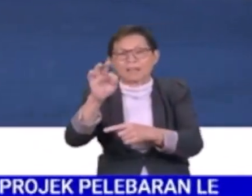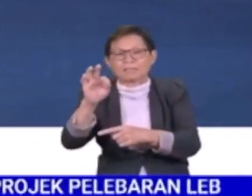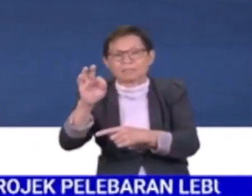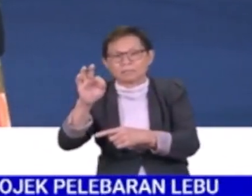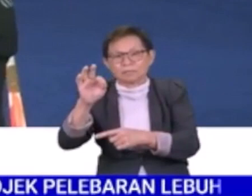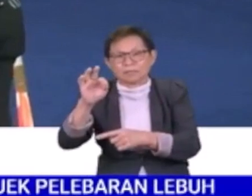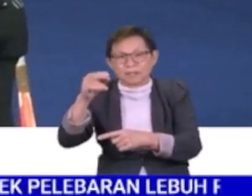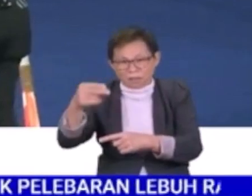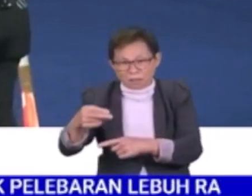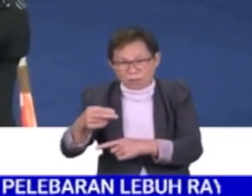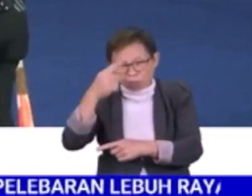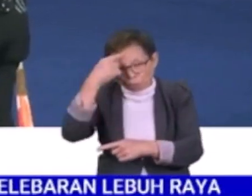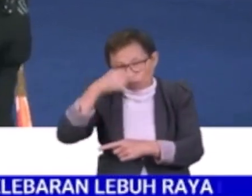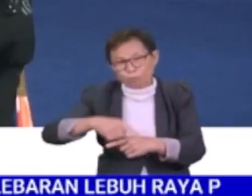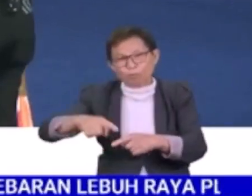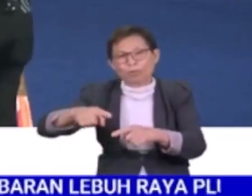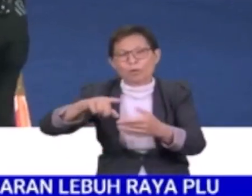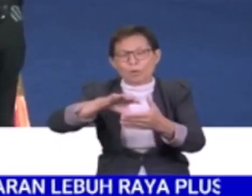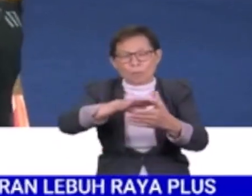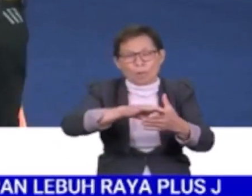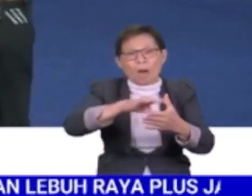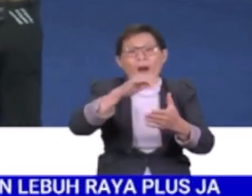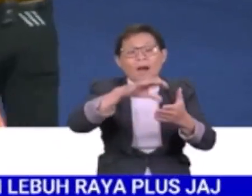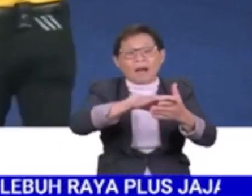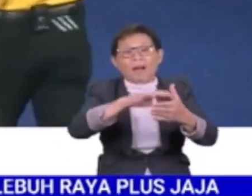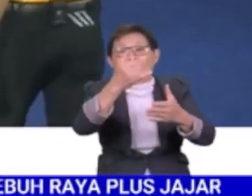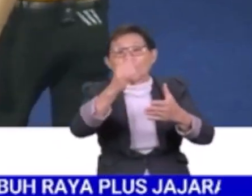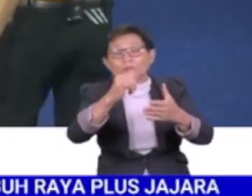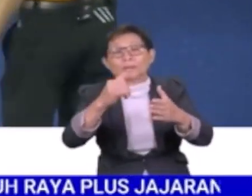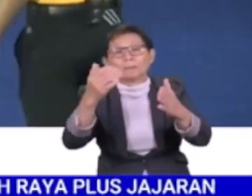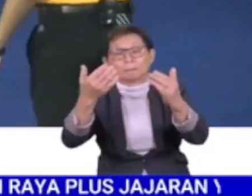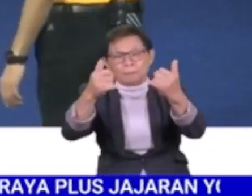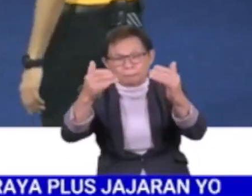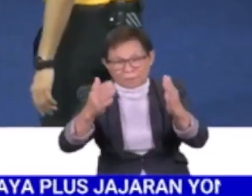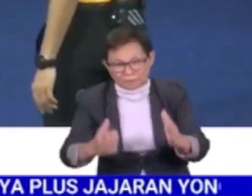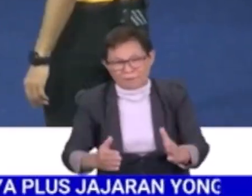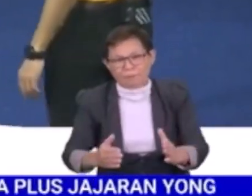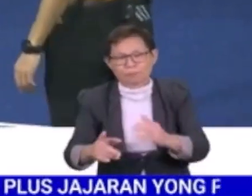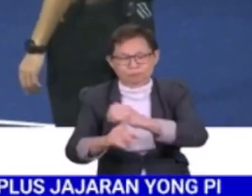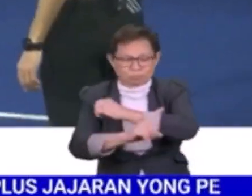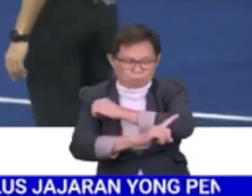bagi penelitian semula hukuman kad kuning pemainnya.